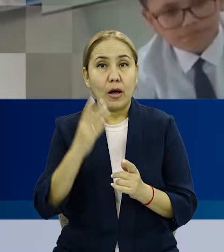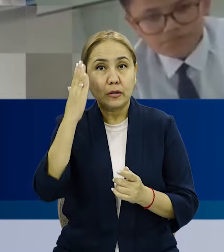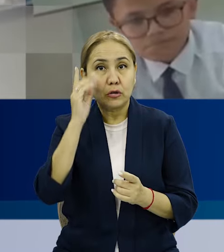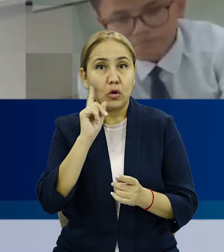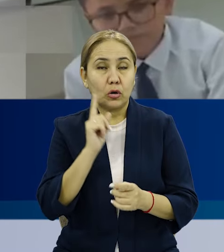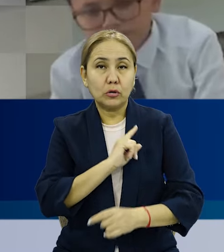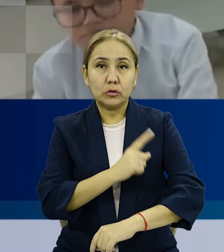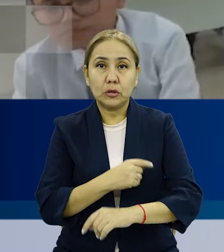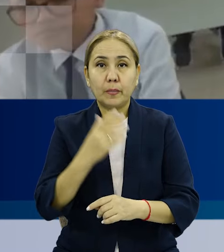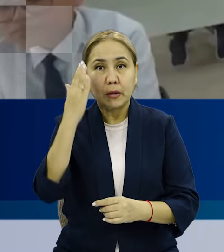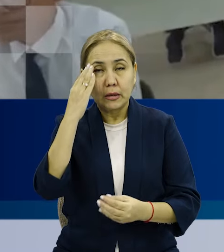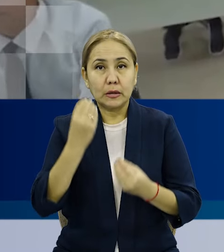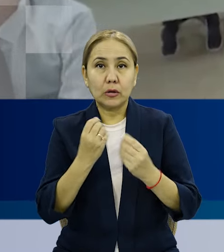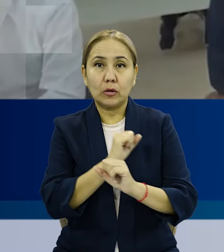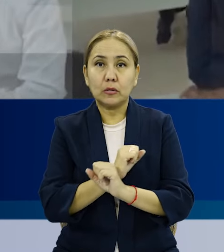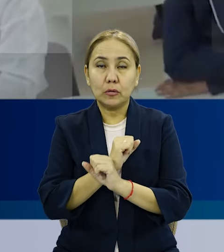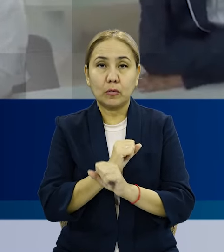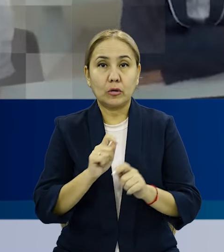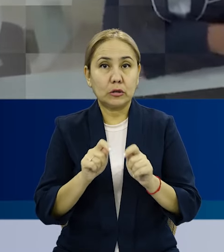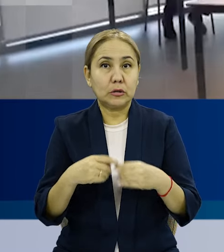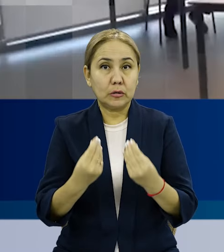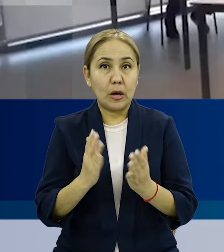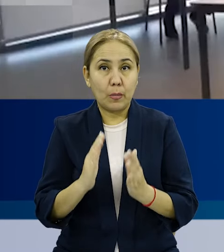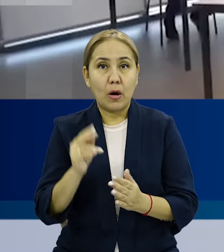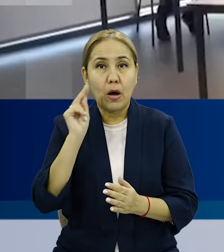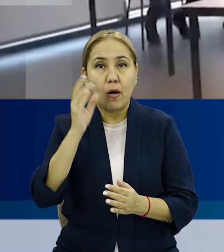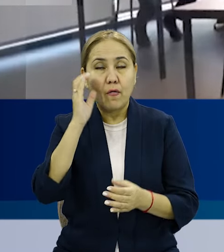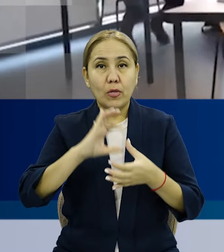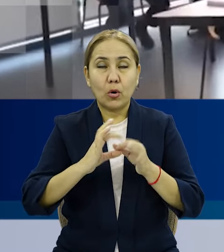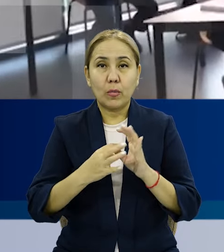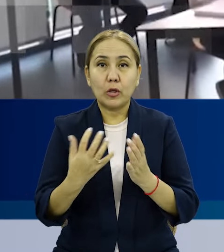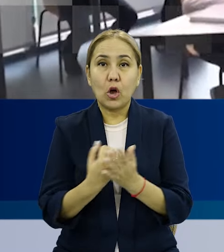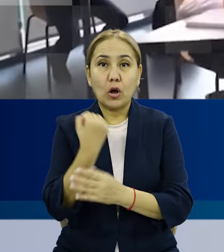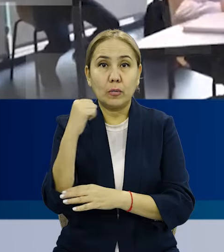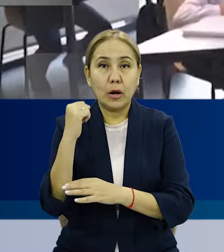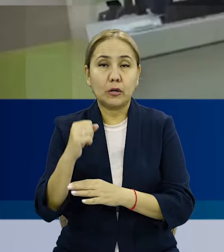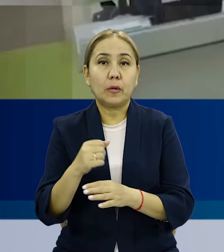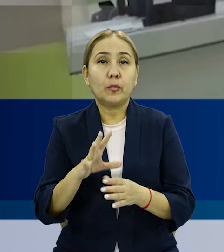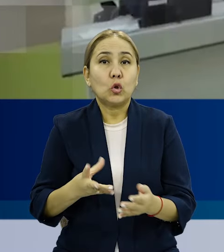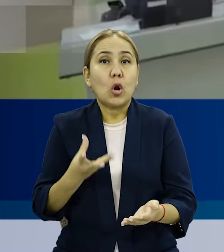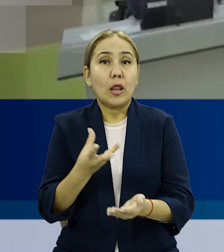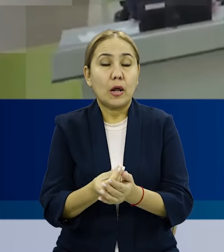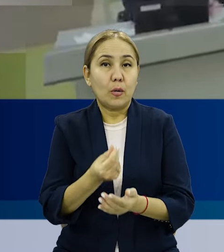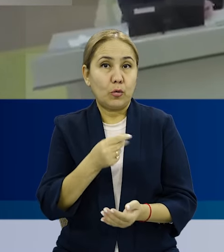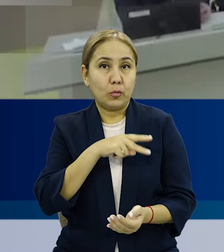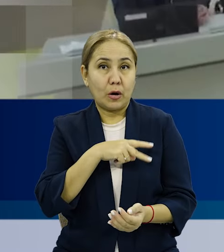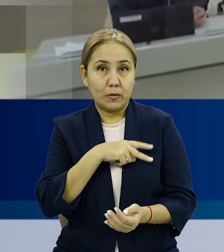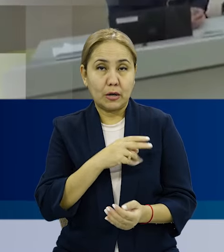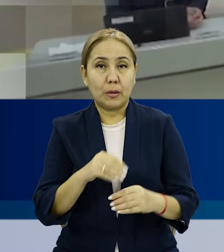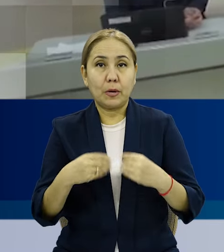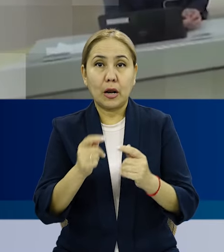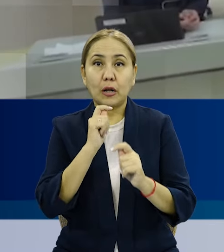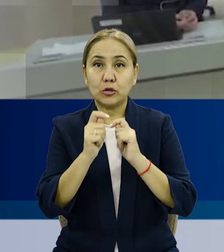yoshlar uchun intellektual oromgohlar tashkil etiladi. Shuningdek, fan olimpiadalari g'oliblariga to'lanadigan pul mukofotlari va